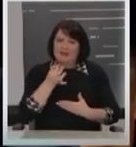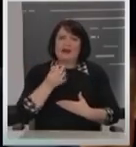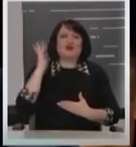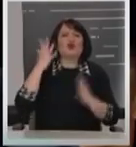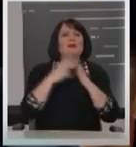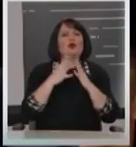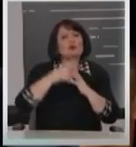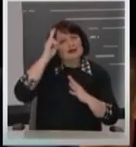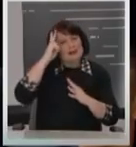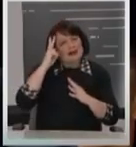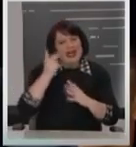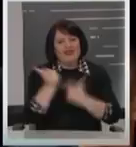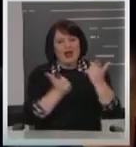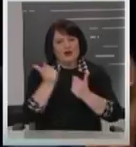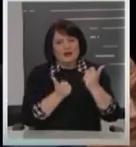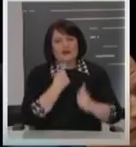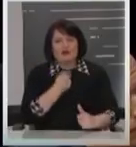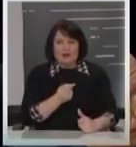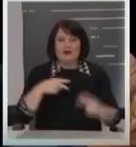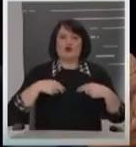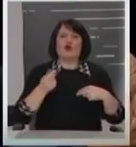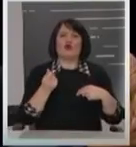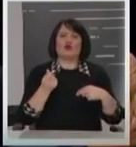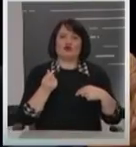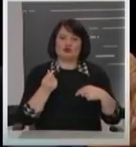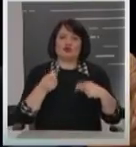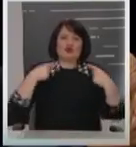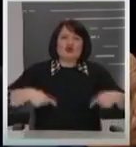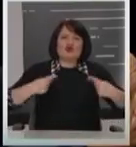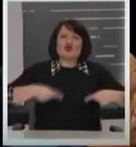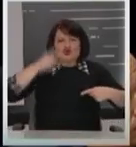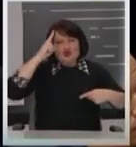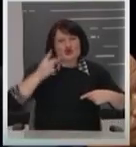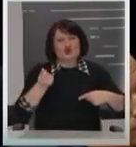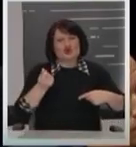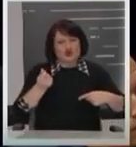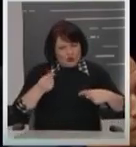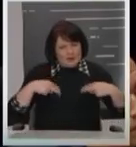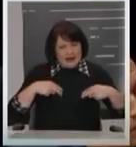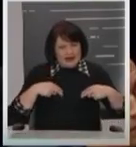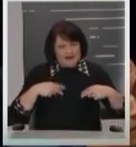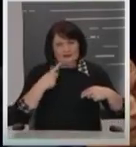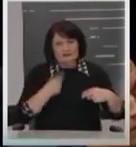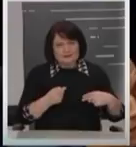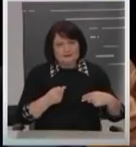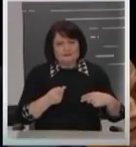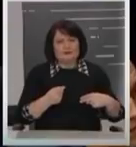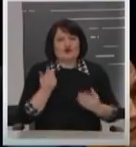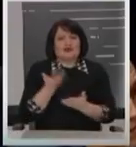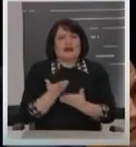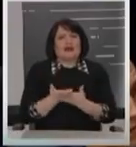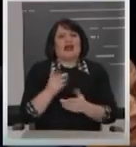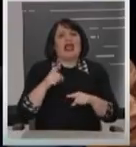τα εξής. Οι σημερινοί ισχυρισμοί του Υπουργού Οικονομικών κ. Σόιμπλε αναφορικά με τις απαιτήσεις Ελλάδος είναι προδήλως